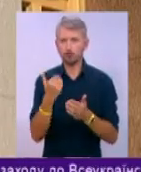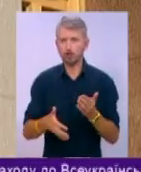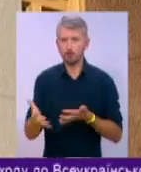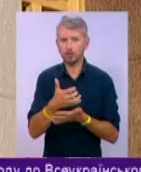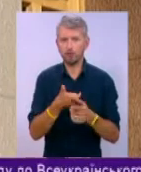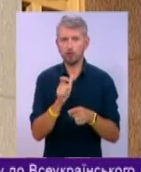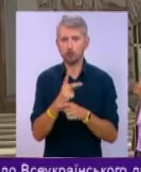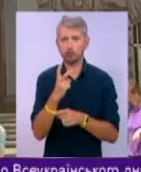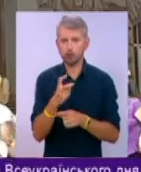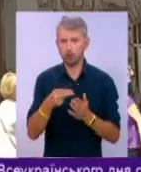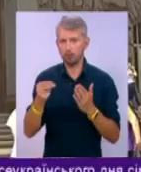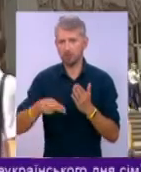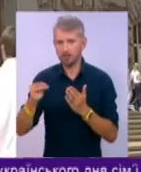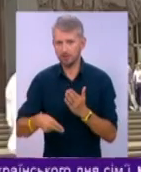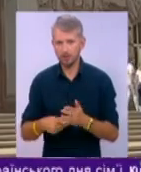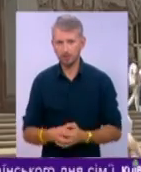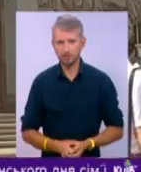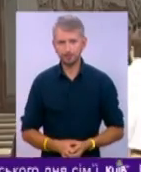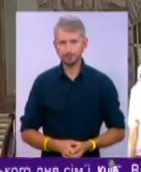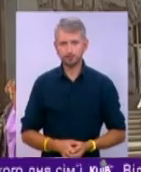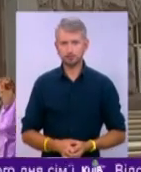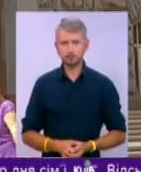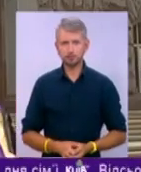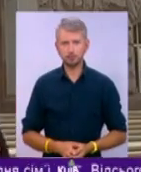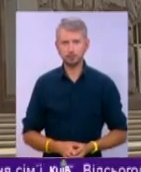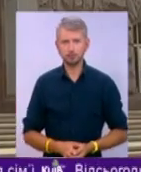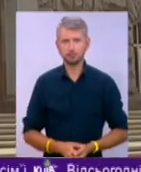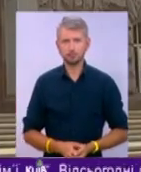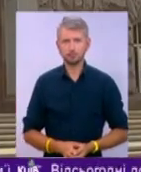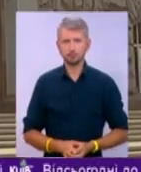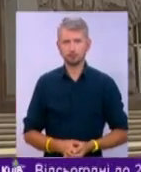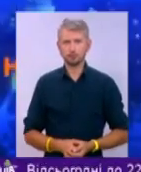більше 200 підписів. Катерина Бенько, Олександр Степанов, телеканал «Київ».